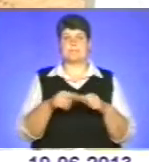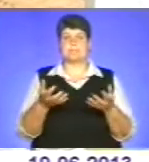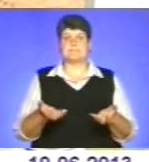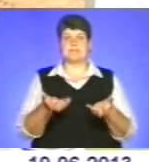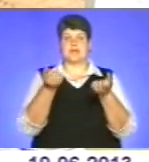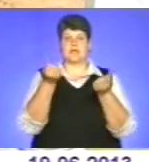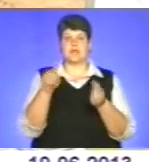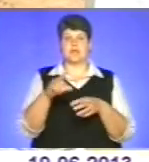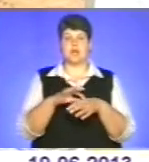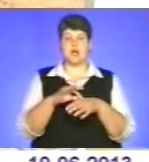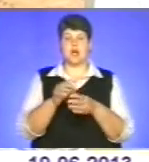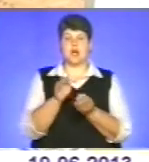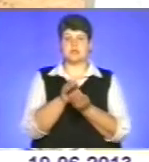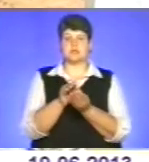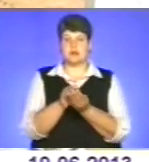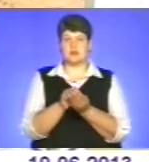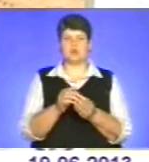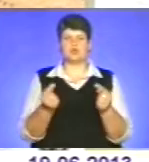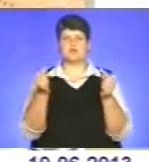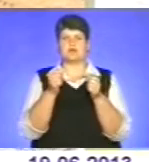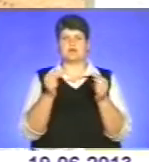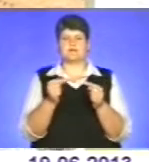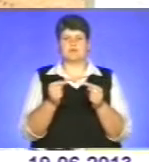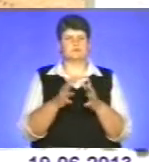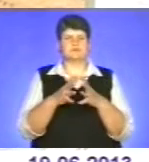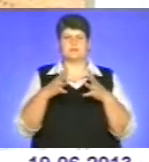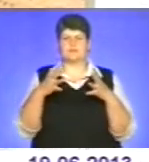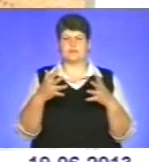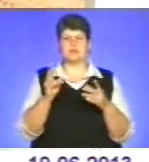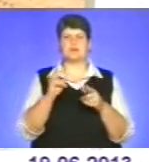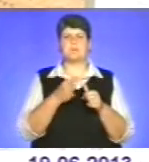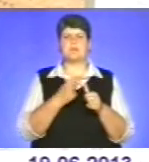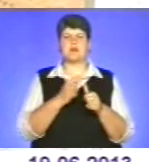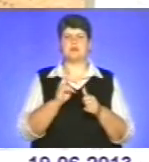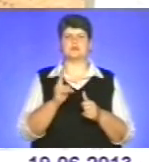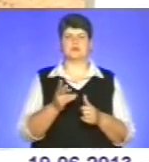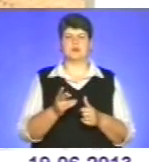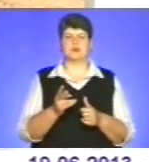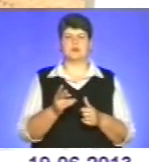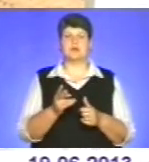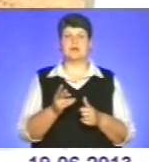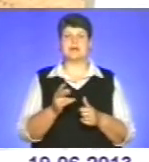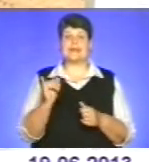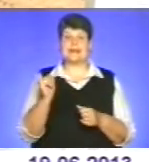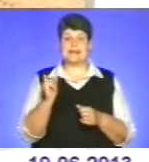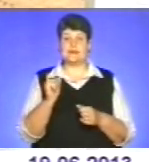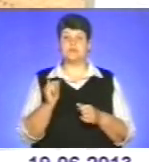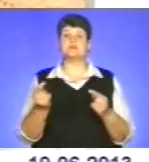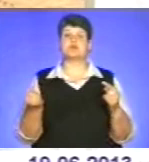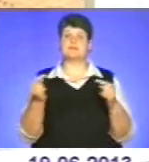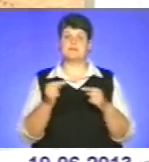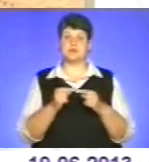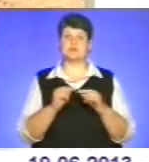останки, встановити по максимуму, наскільки це можливо, їх імена, ну і, відповідно,